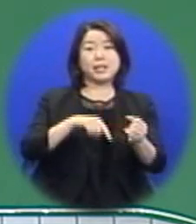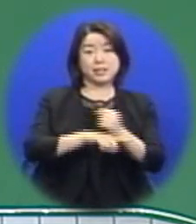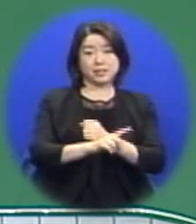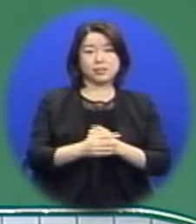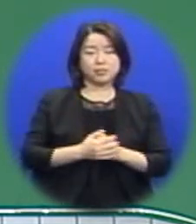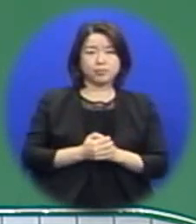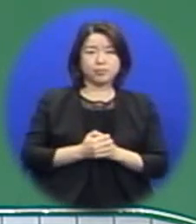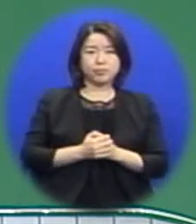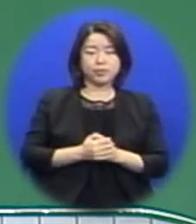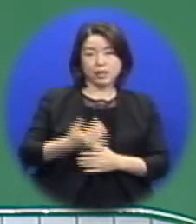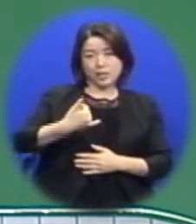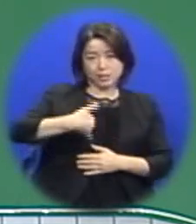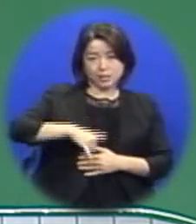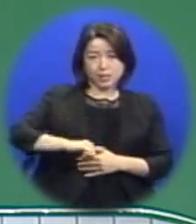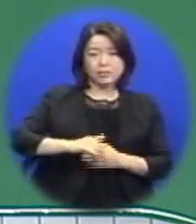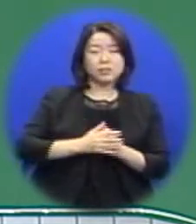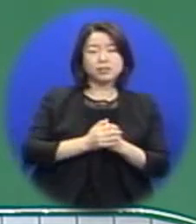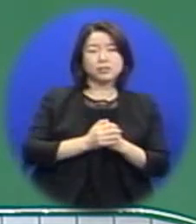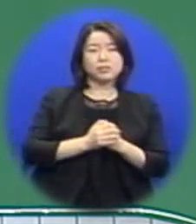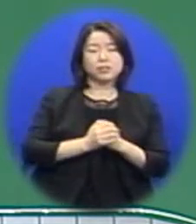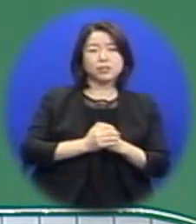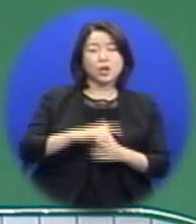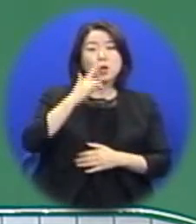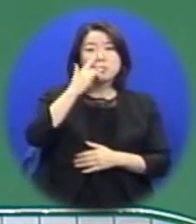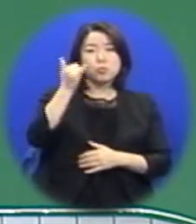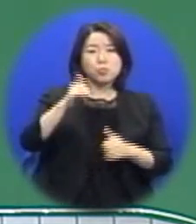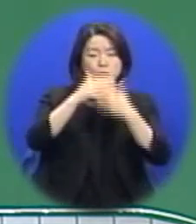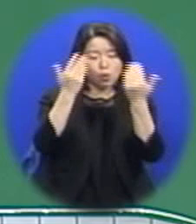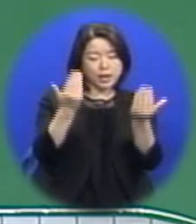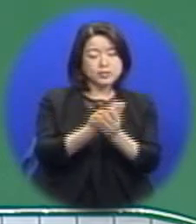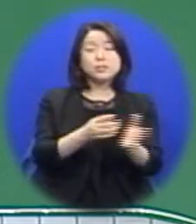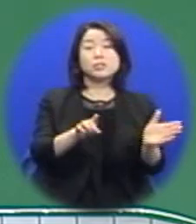자녀들은 부모를 완전히 믿습니다.